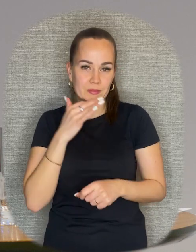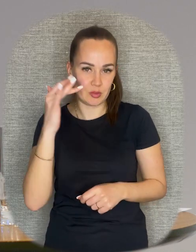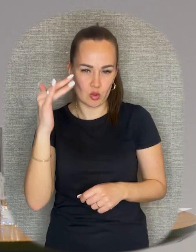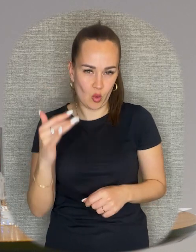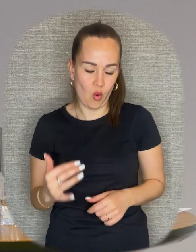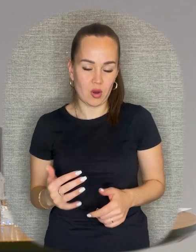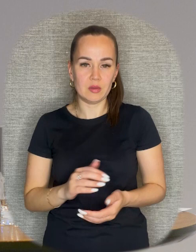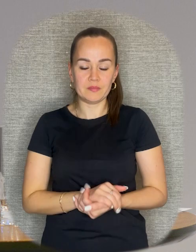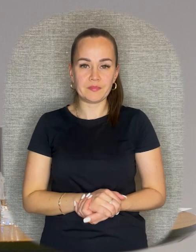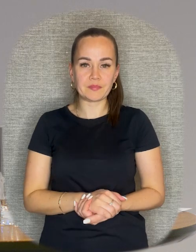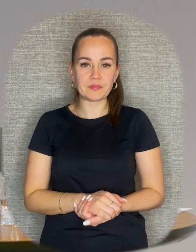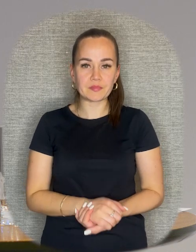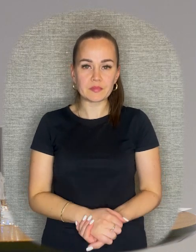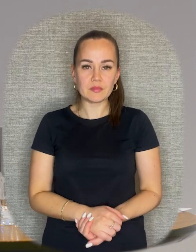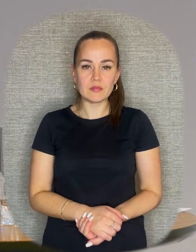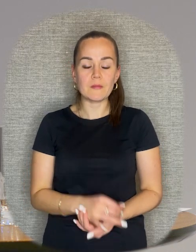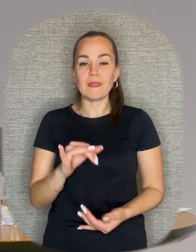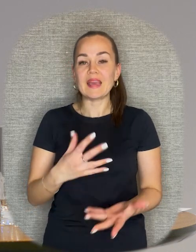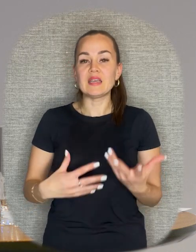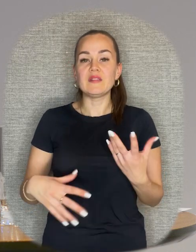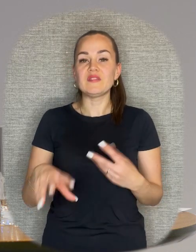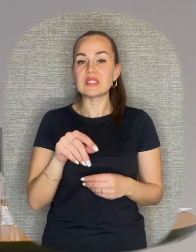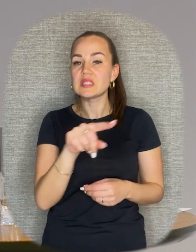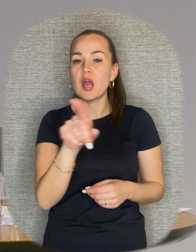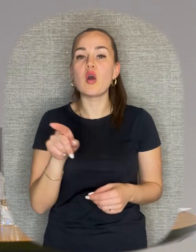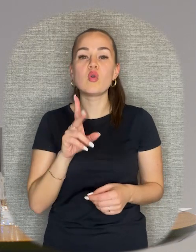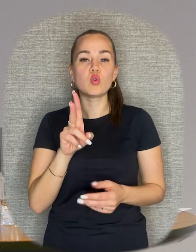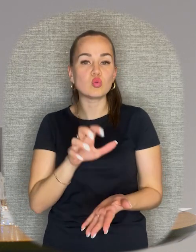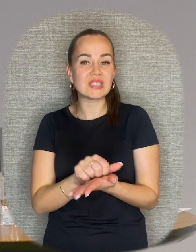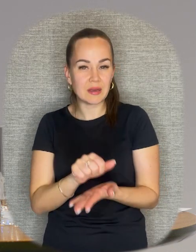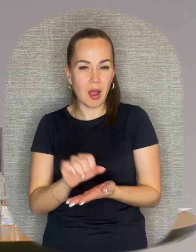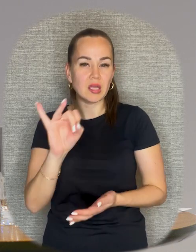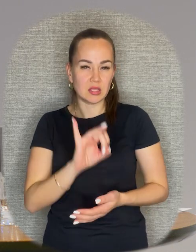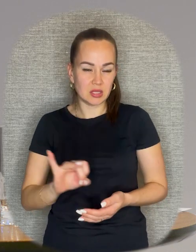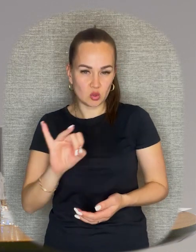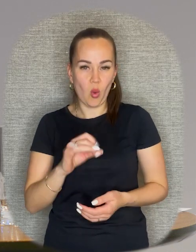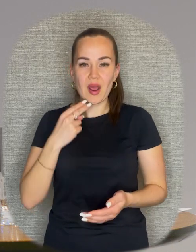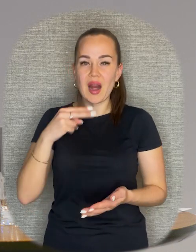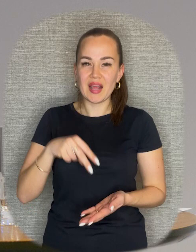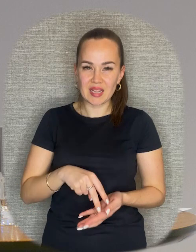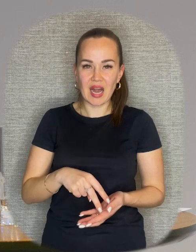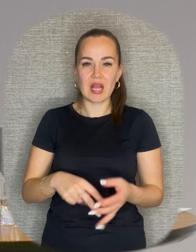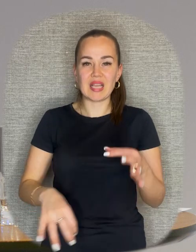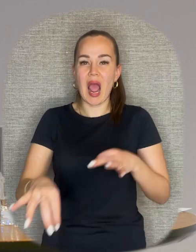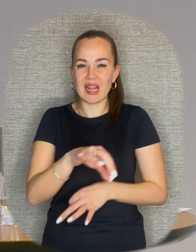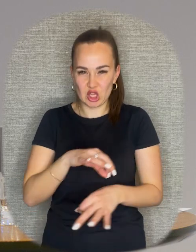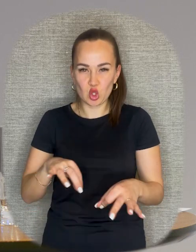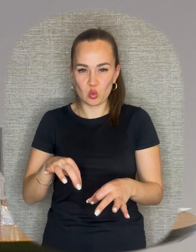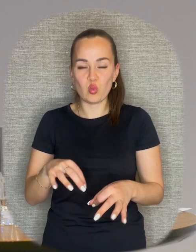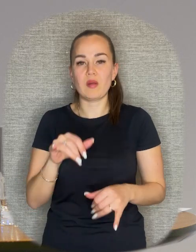бару в Каменский серебровский шепелевский и те из вас Кто занимаются историей